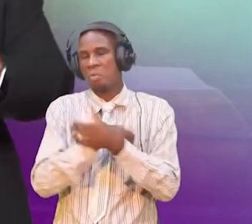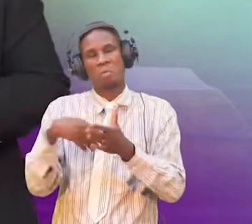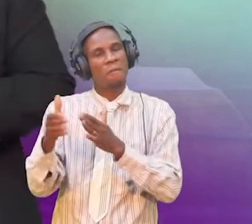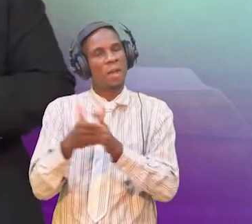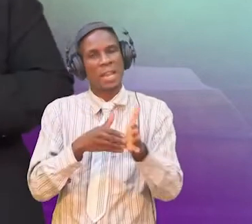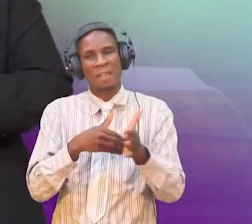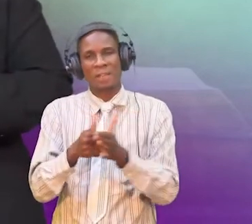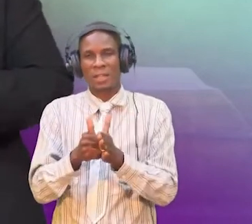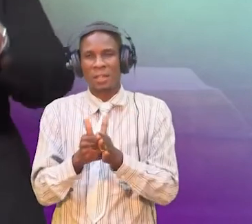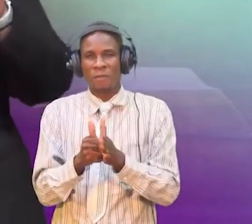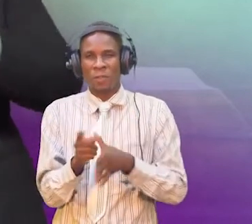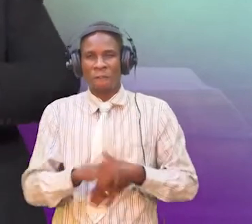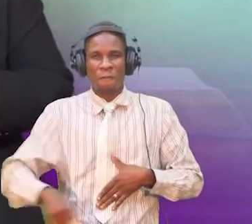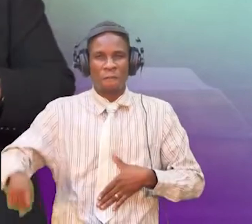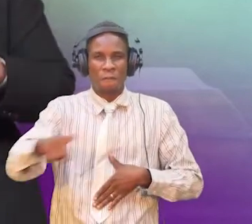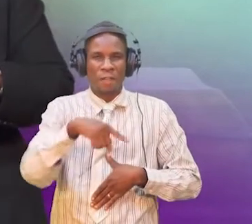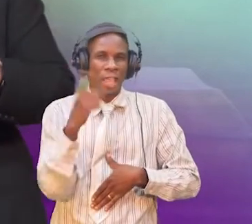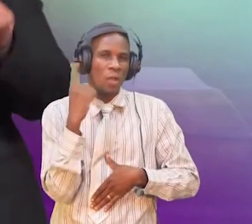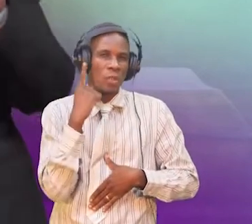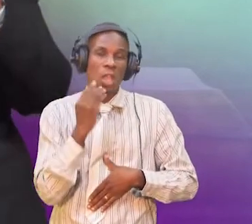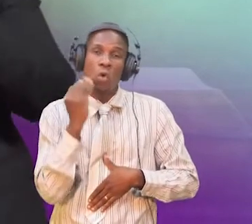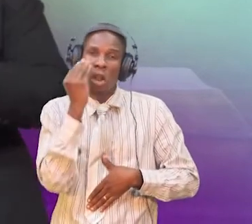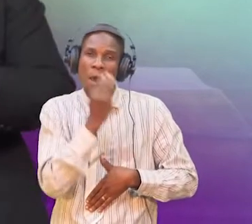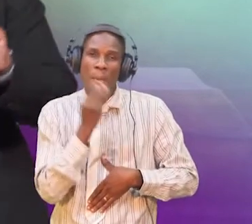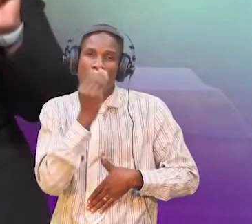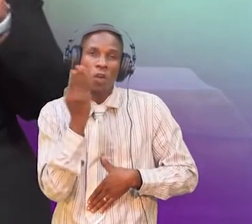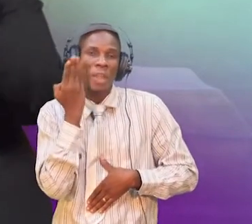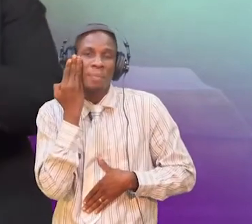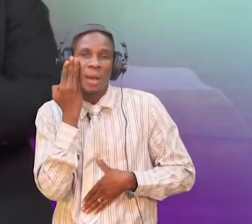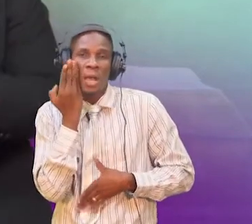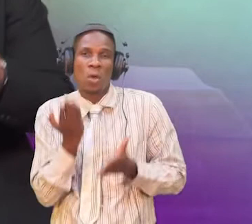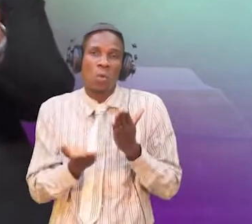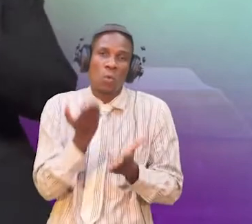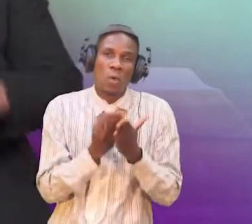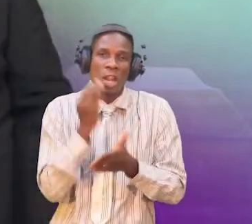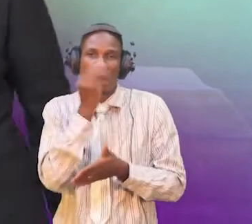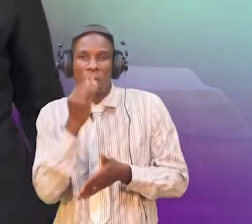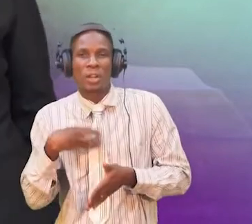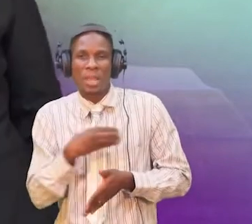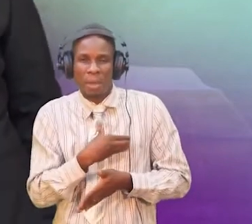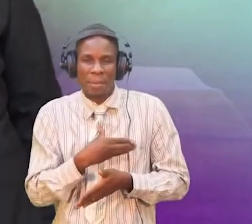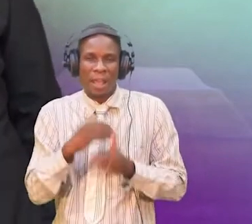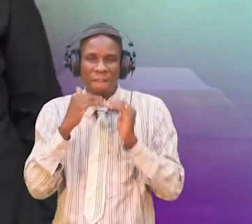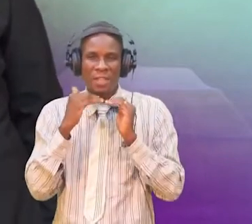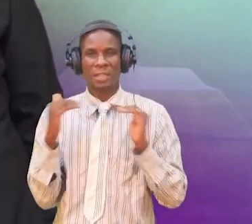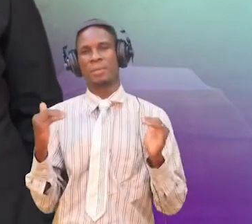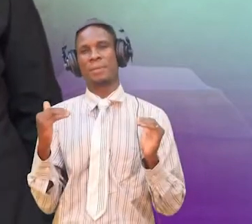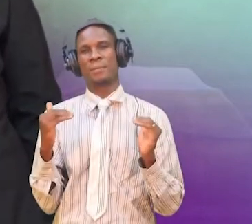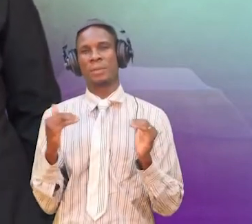boyokani na kati ya libota bozala na engele na maloba ya molingani na yo ya mobali to ya